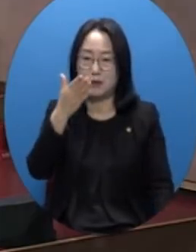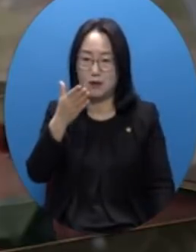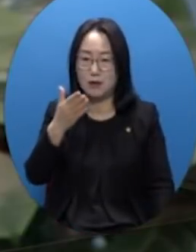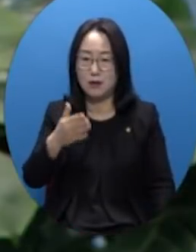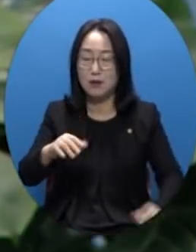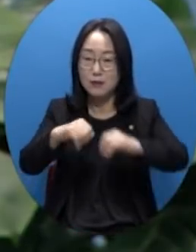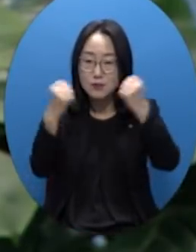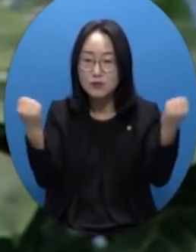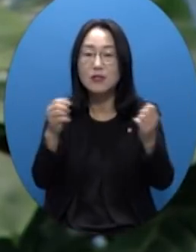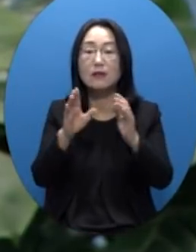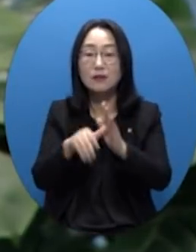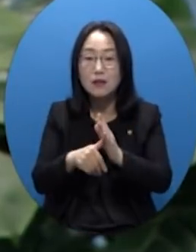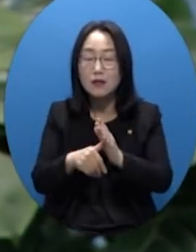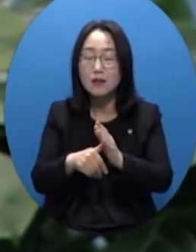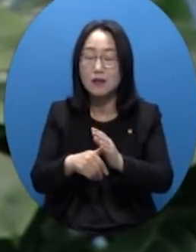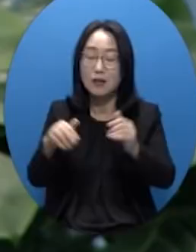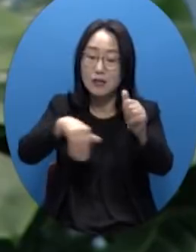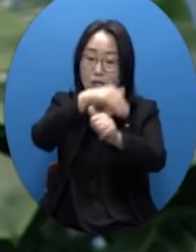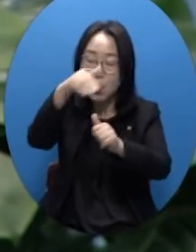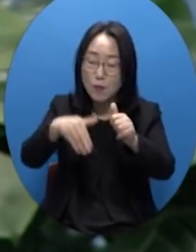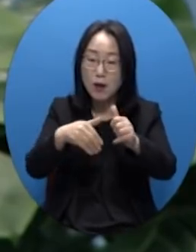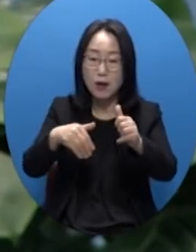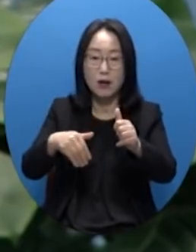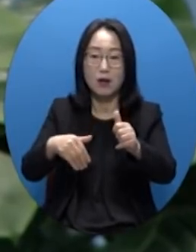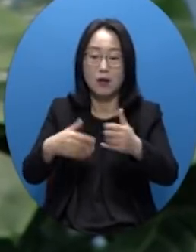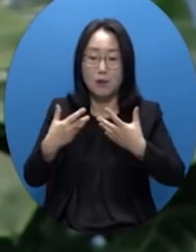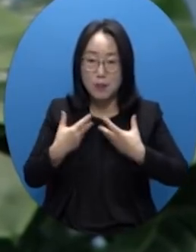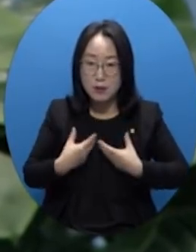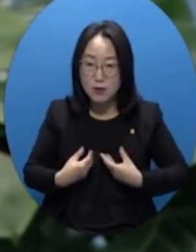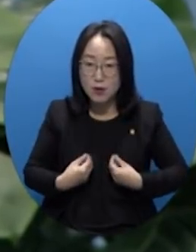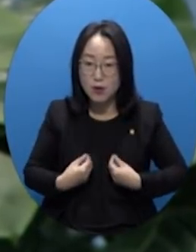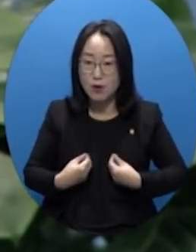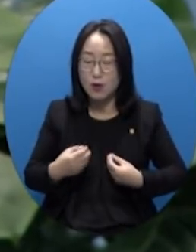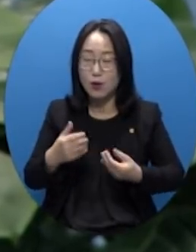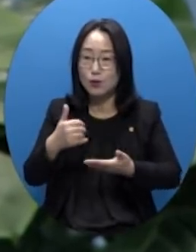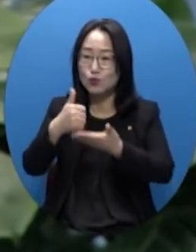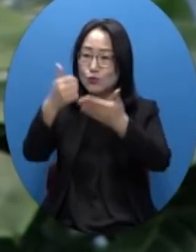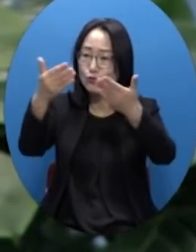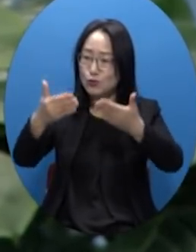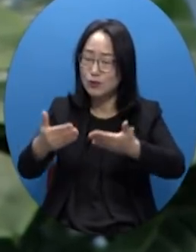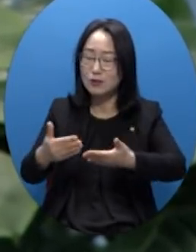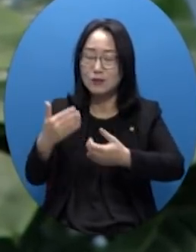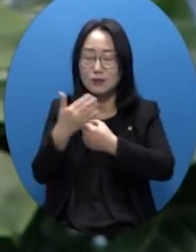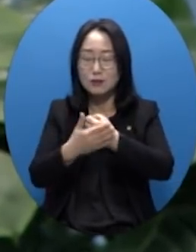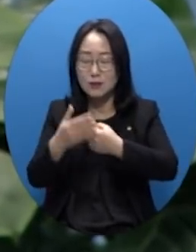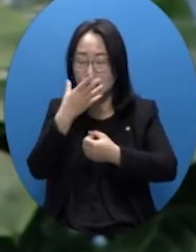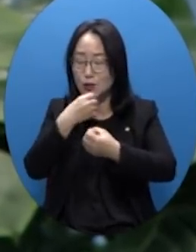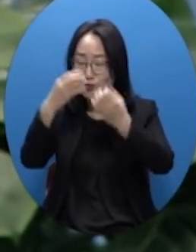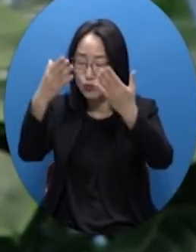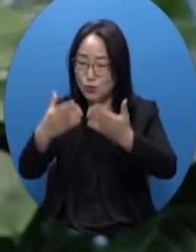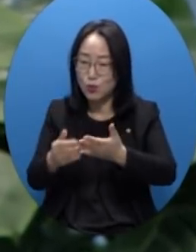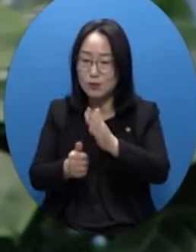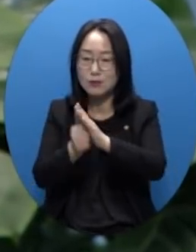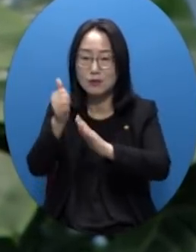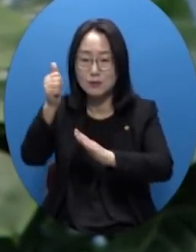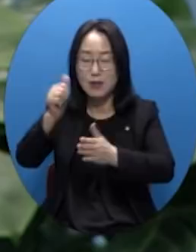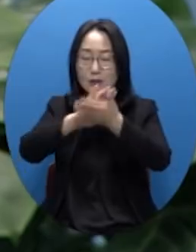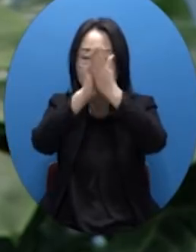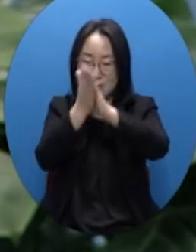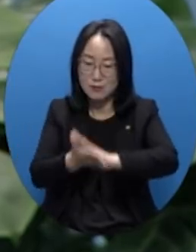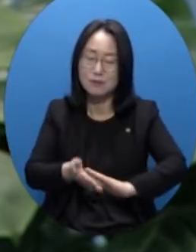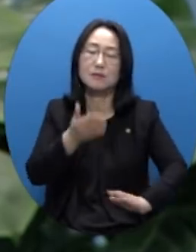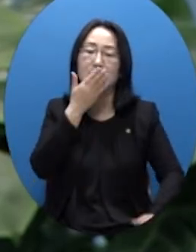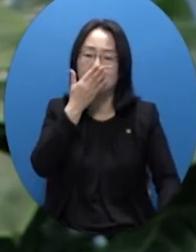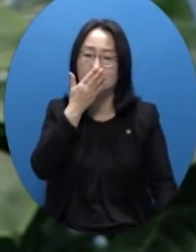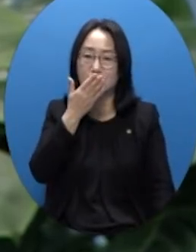수정해야 될 때 우리 삶의 젊어진 환경이 김 해 주신 축복과 은혜와 희망적으로 저 환경으로 바뀌게 되는